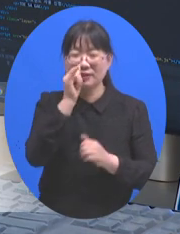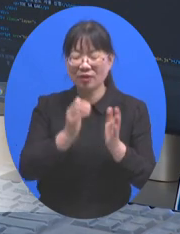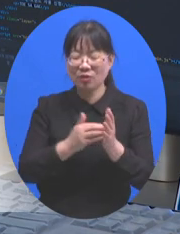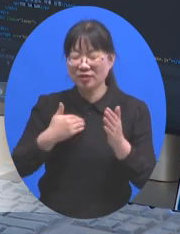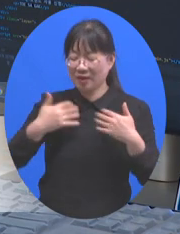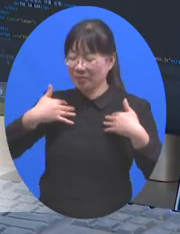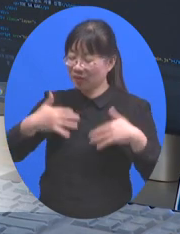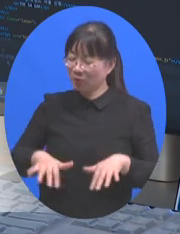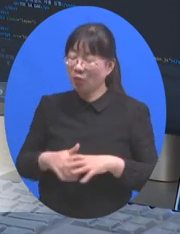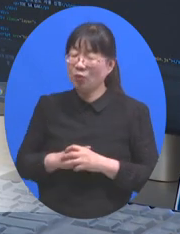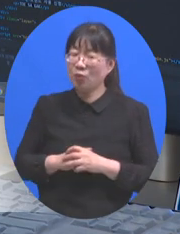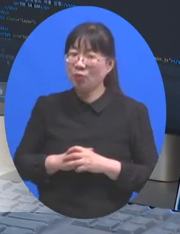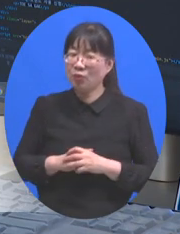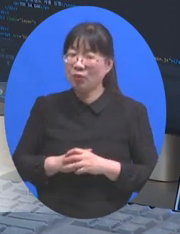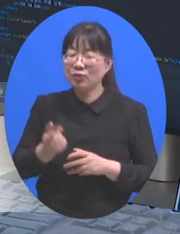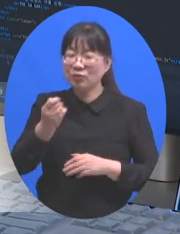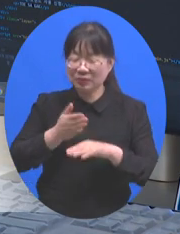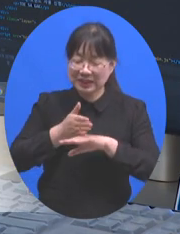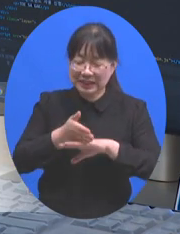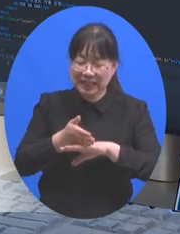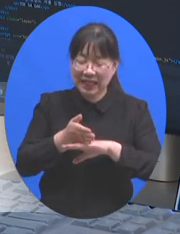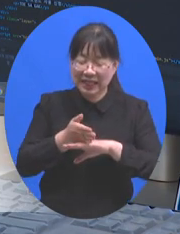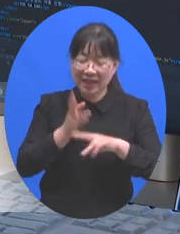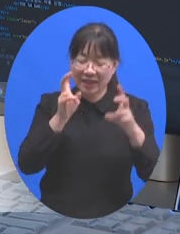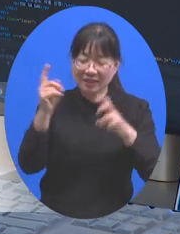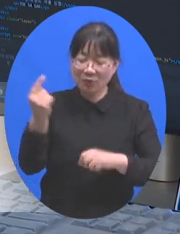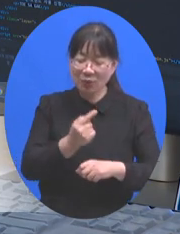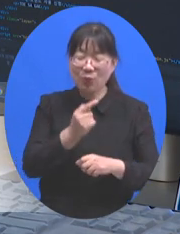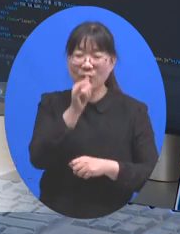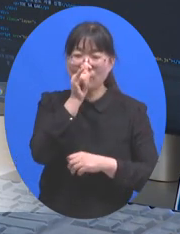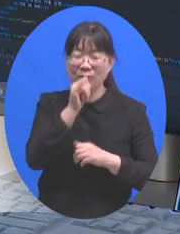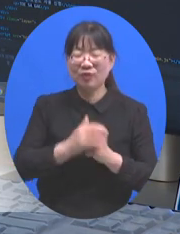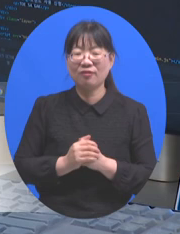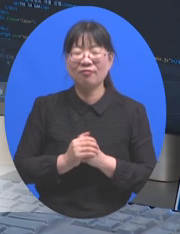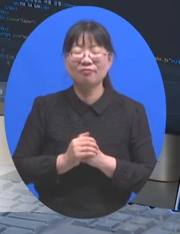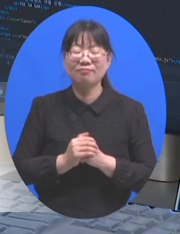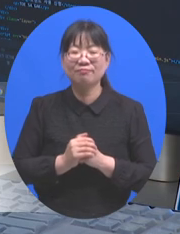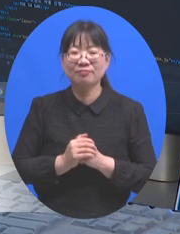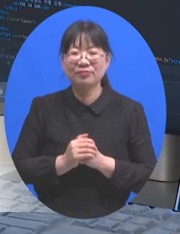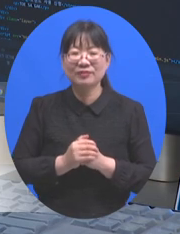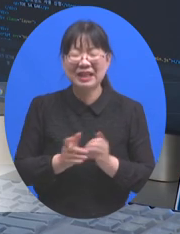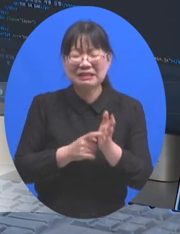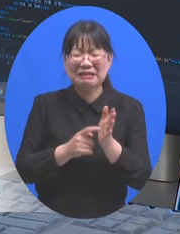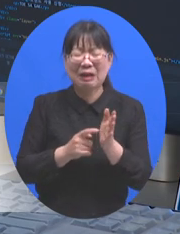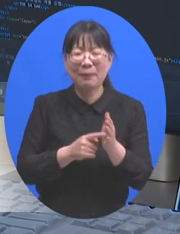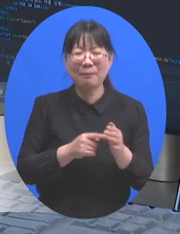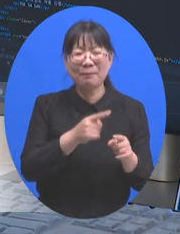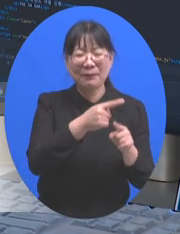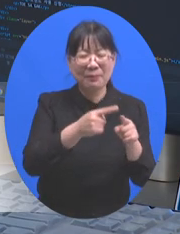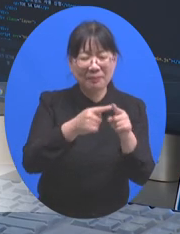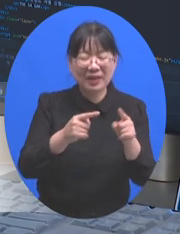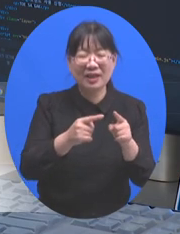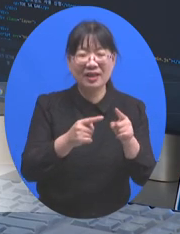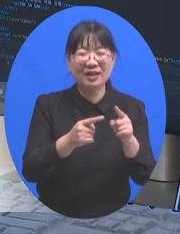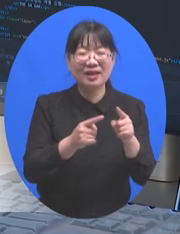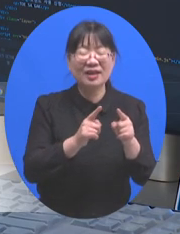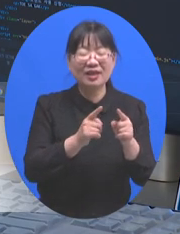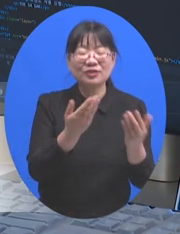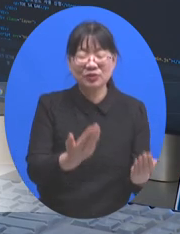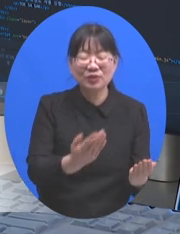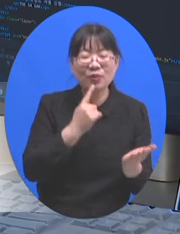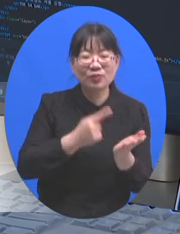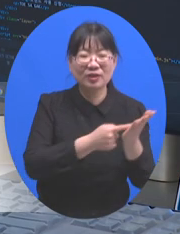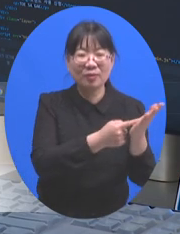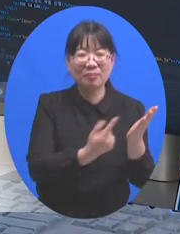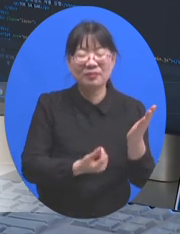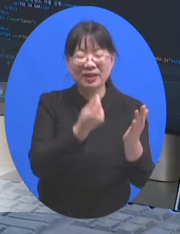피곤할 때는 좀 늦게 출근할 때도 있고 아니면 뭐 급하게 반반차를 써서 좀 빨리 퇴근한다거나 그런 게